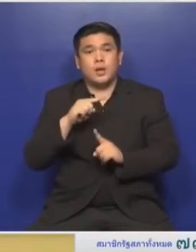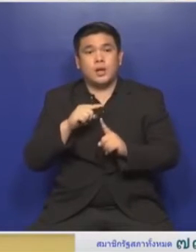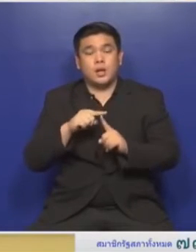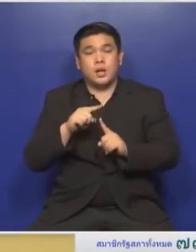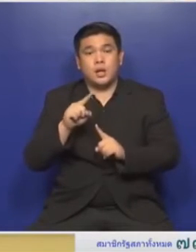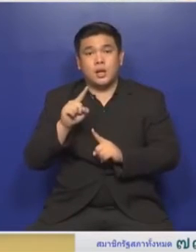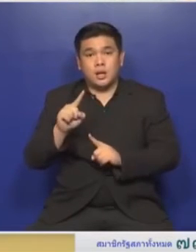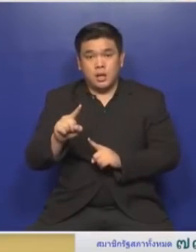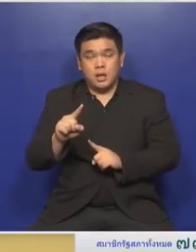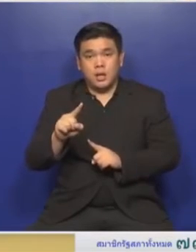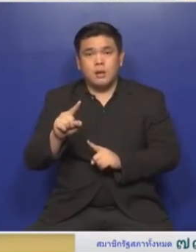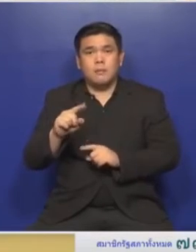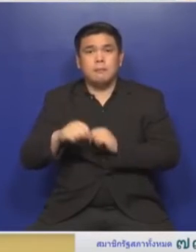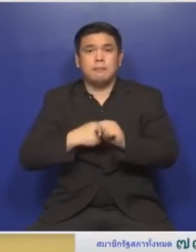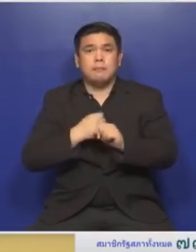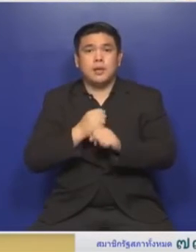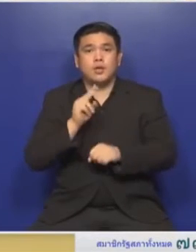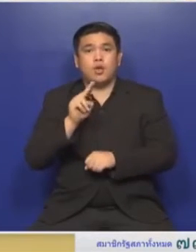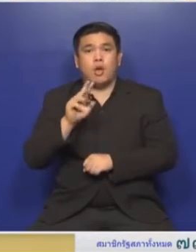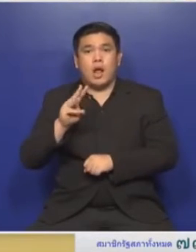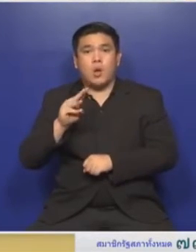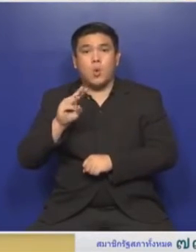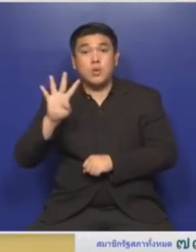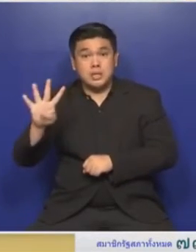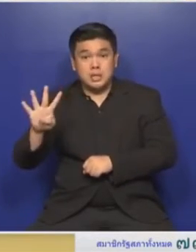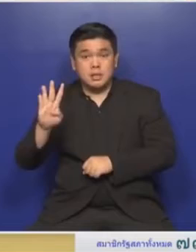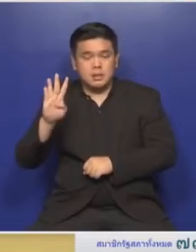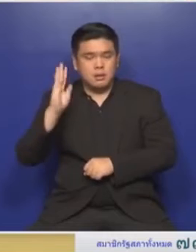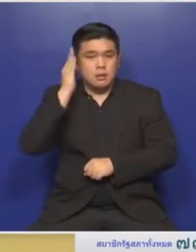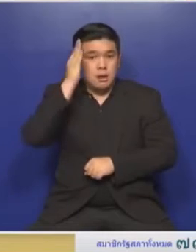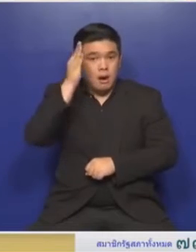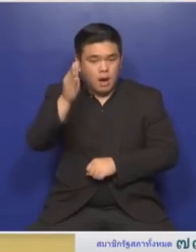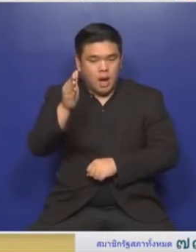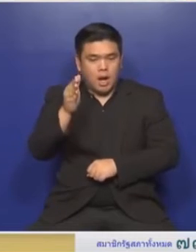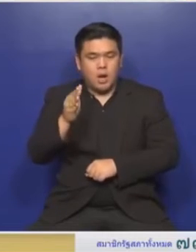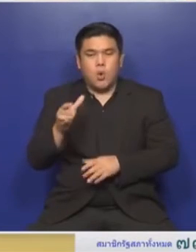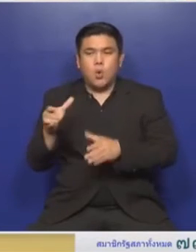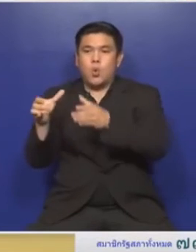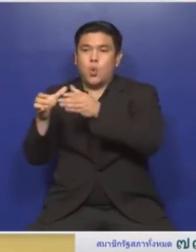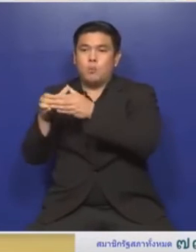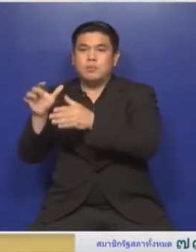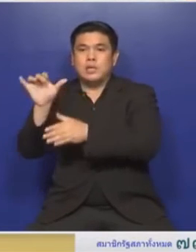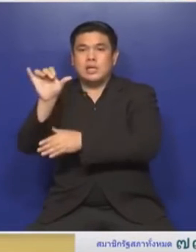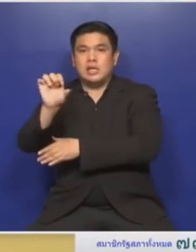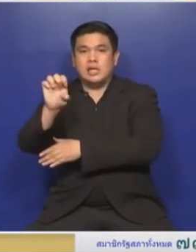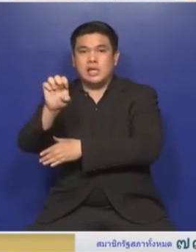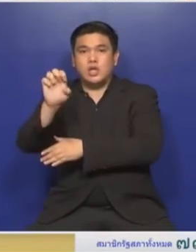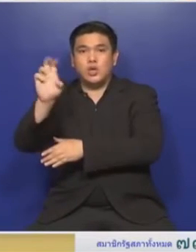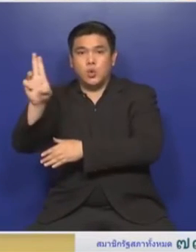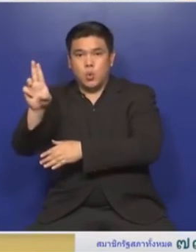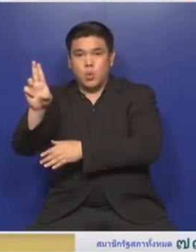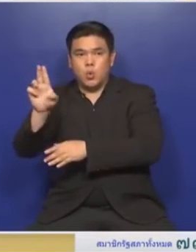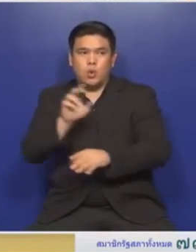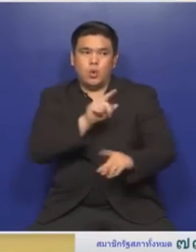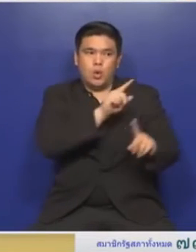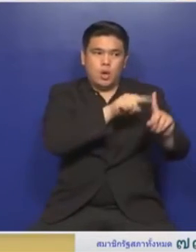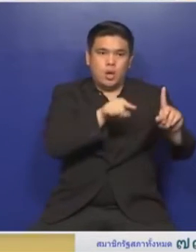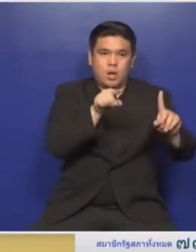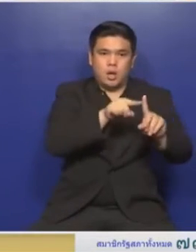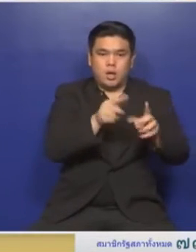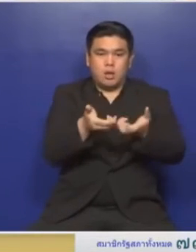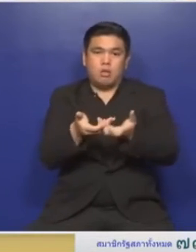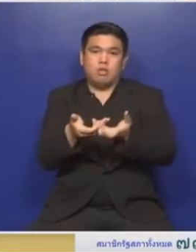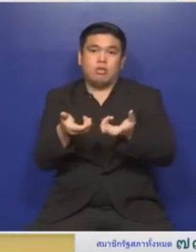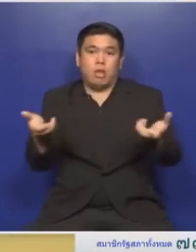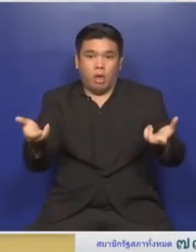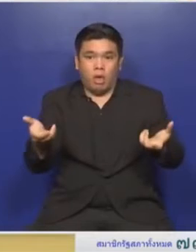อักฤษเนี่ย กจะมผลซึ่งการออกจาก EU ขอฤษครั้งนี้นะครับ ได้มการเจอ